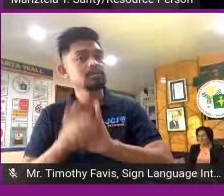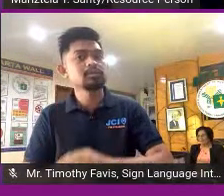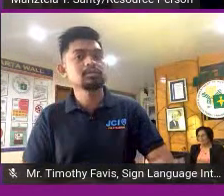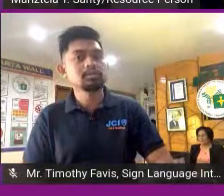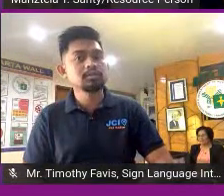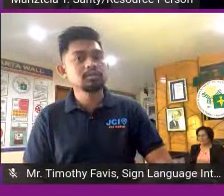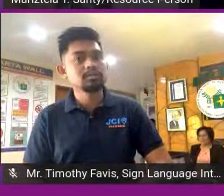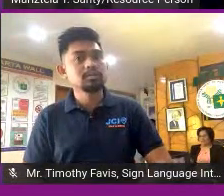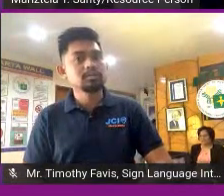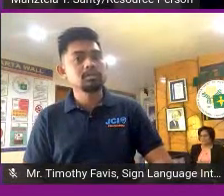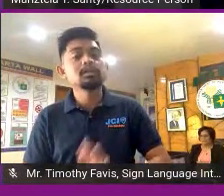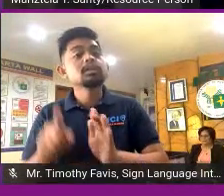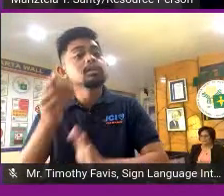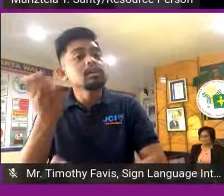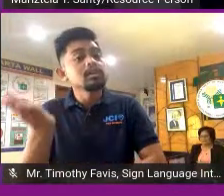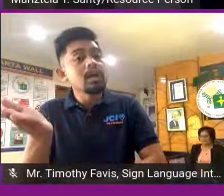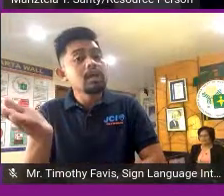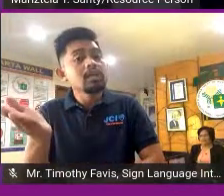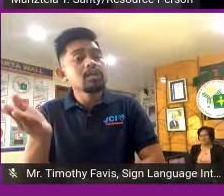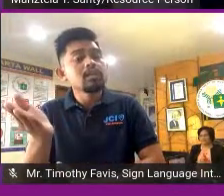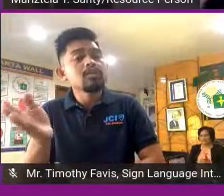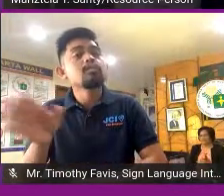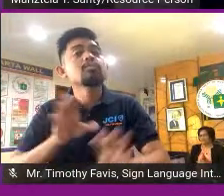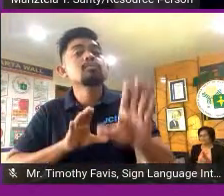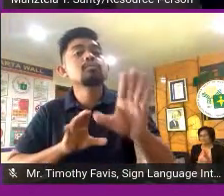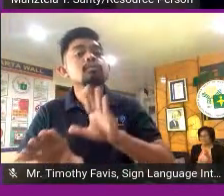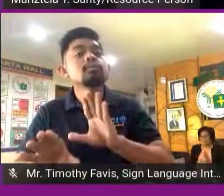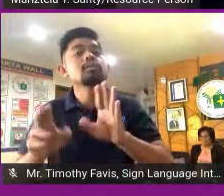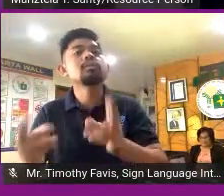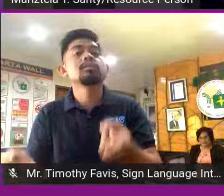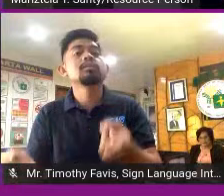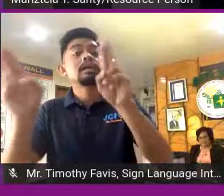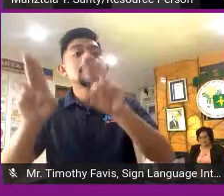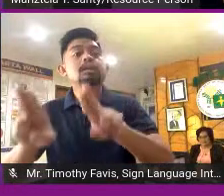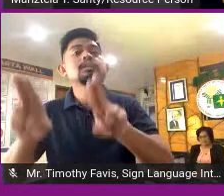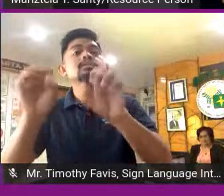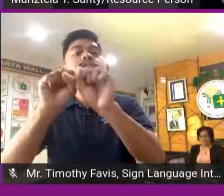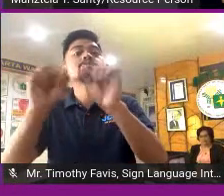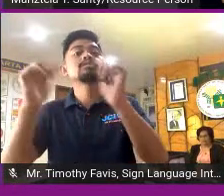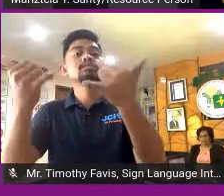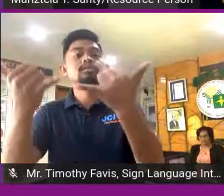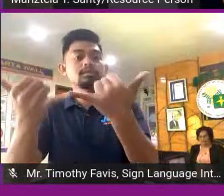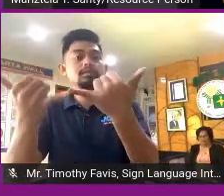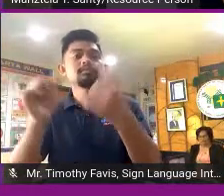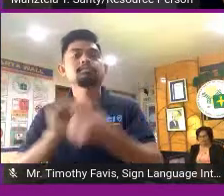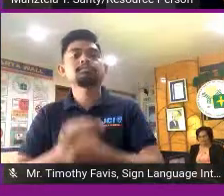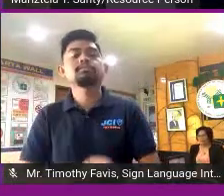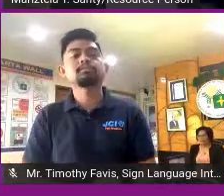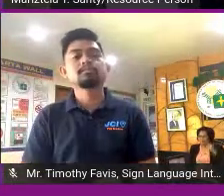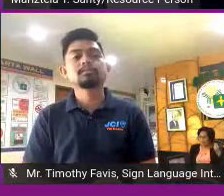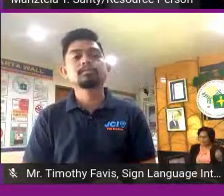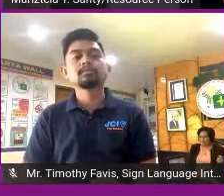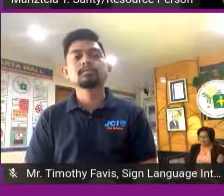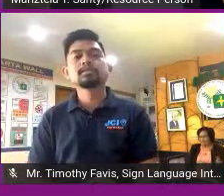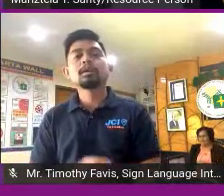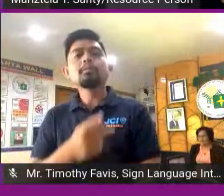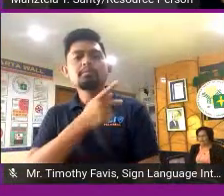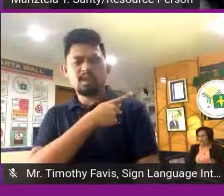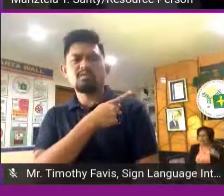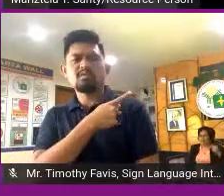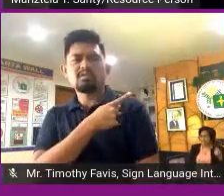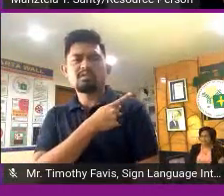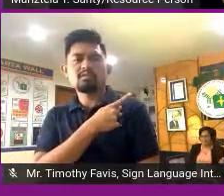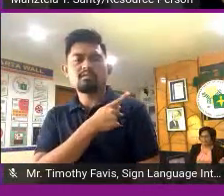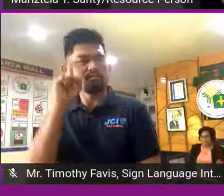Iyan po ang nangyayari sa ating society. Ano po? We have the belief